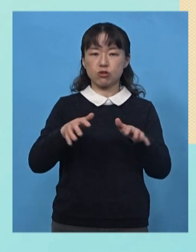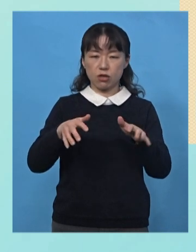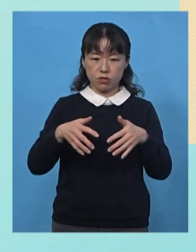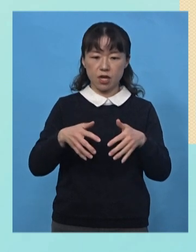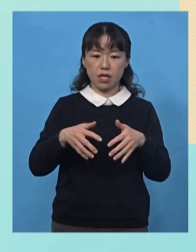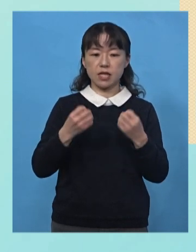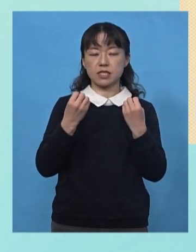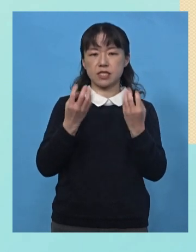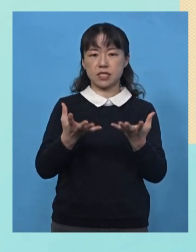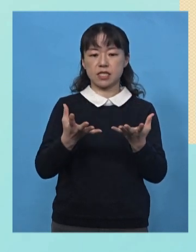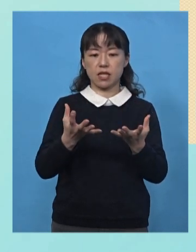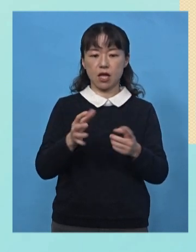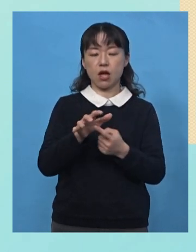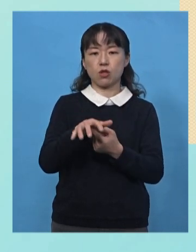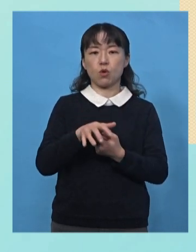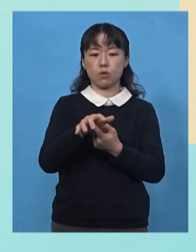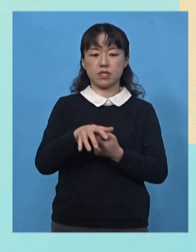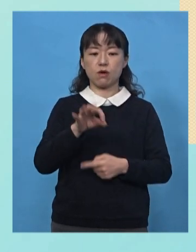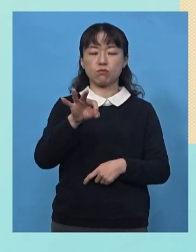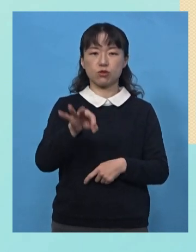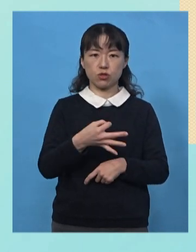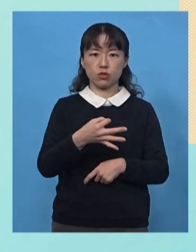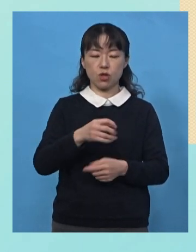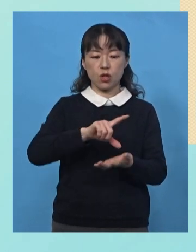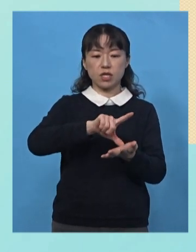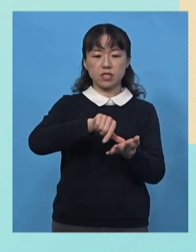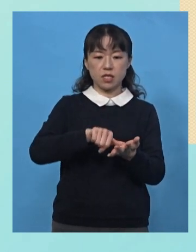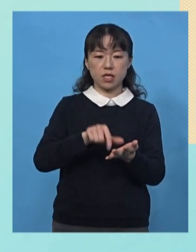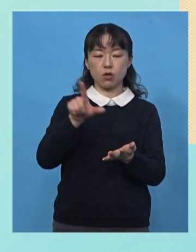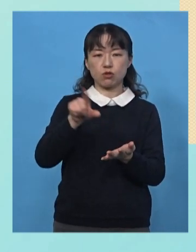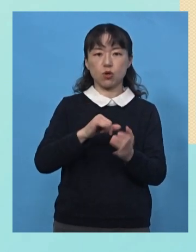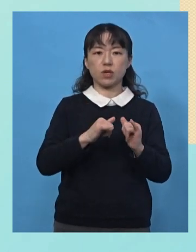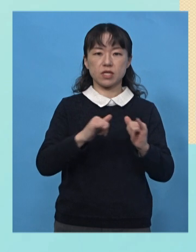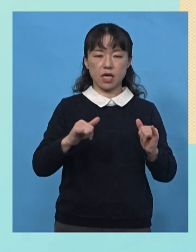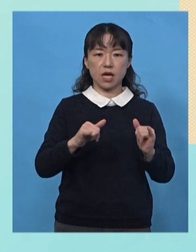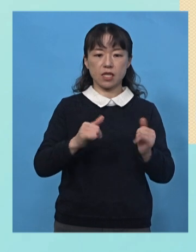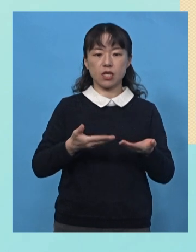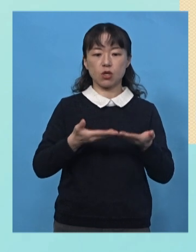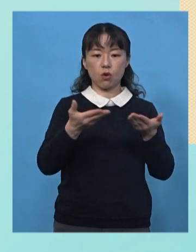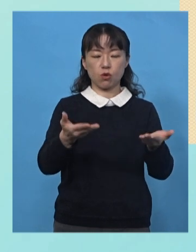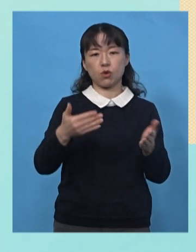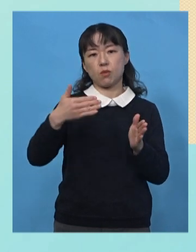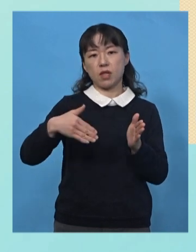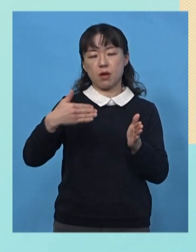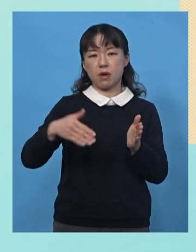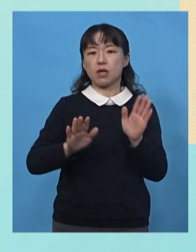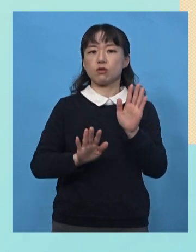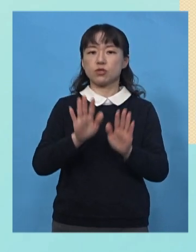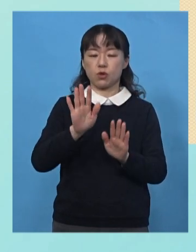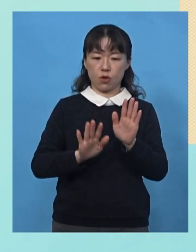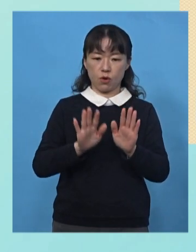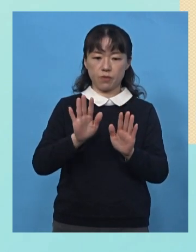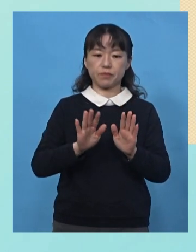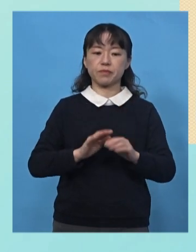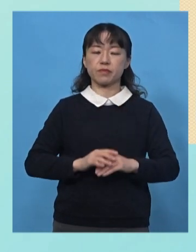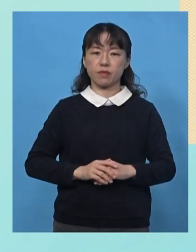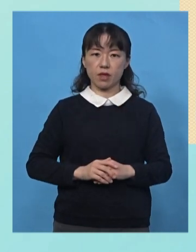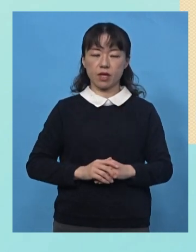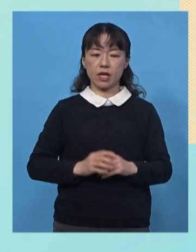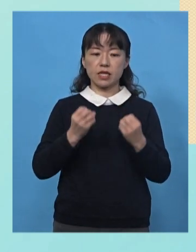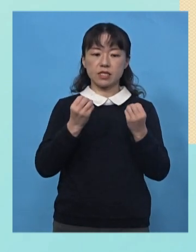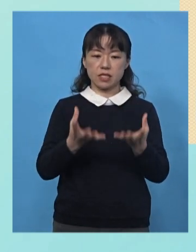された新鮮な農産物を地元消費者に十分供給できていない状況で、新鮮